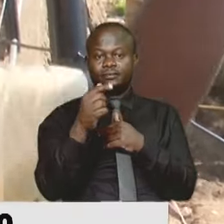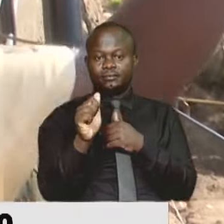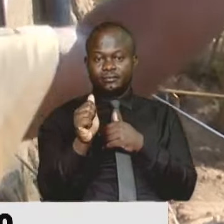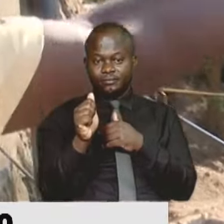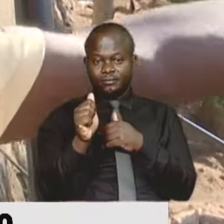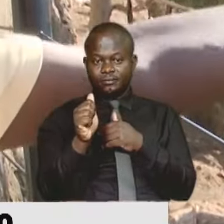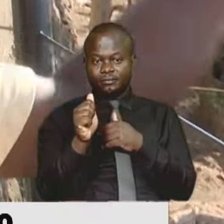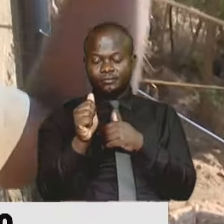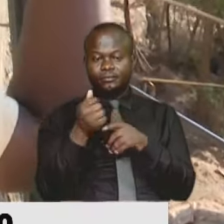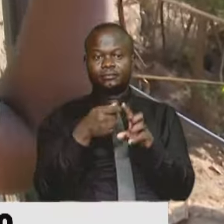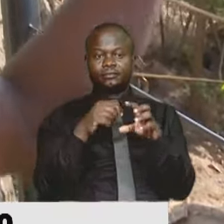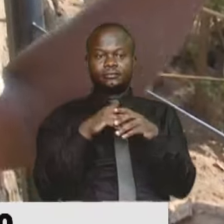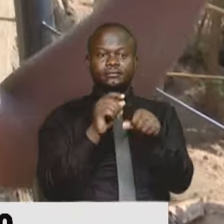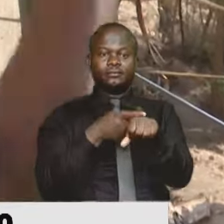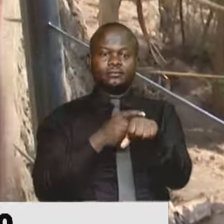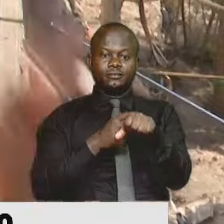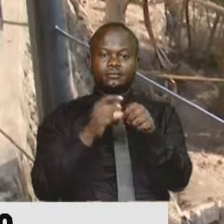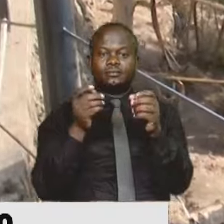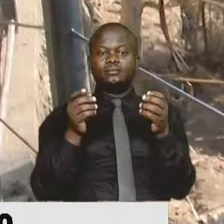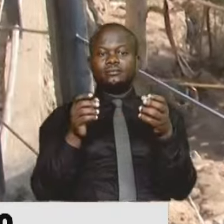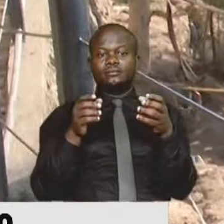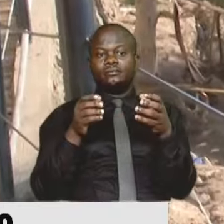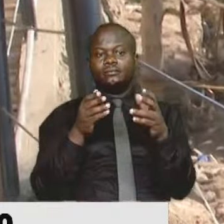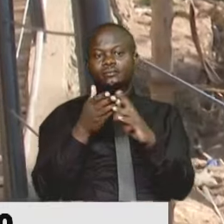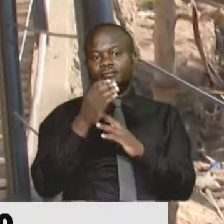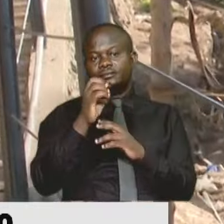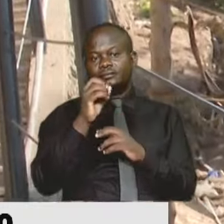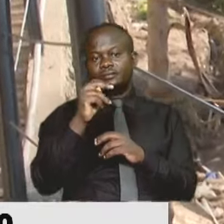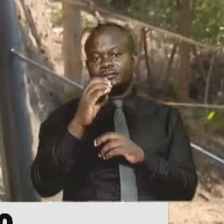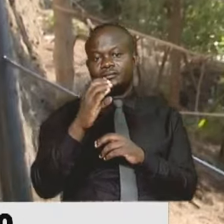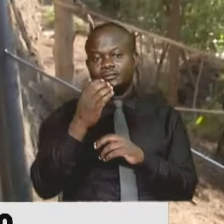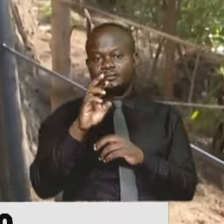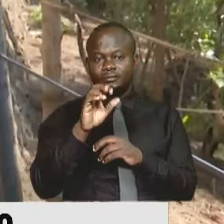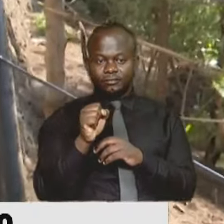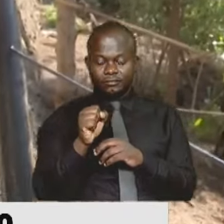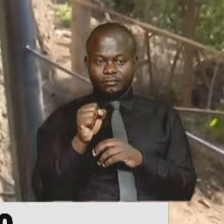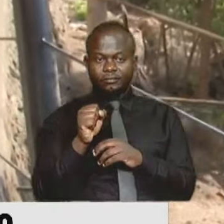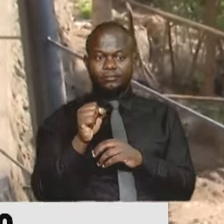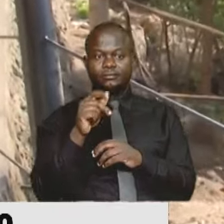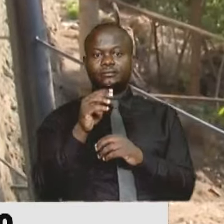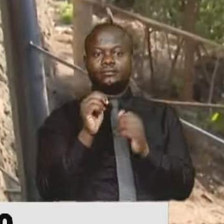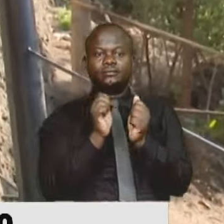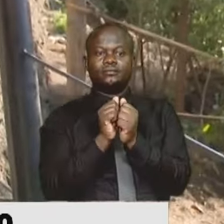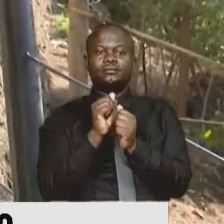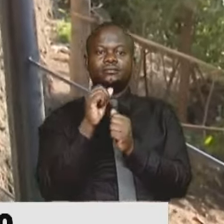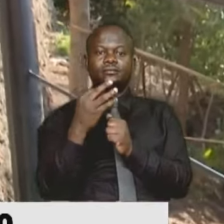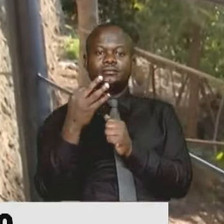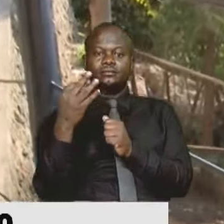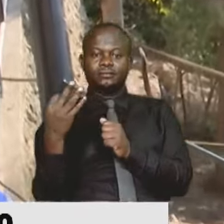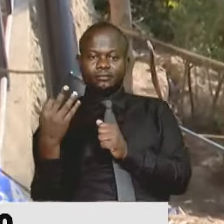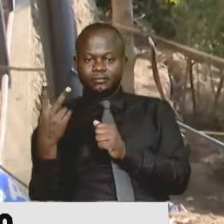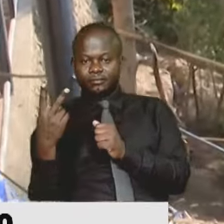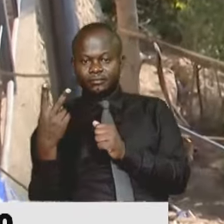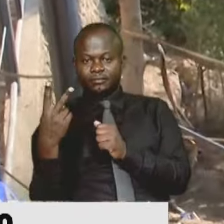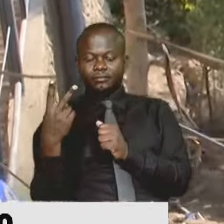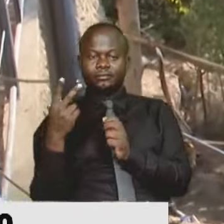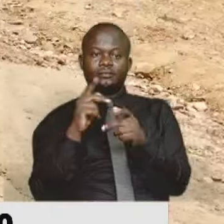uvuye Musanze aho bita Konkaseri kugera hano ni birometero 32. Kugeza ubu ngubu abatugana